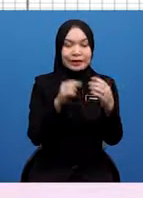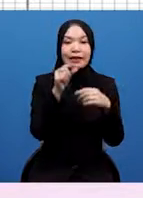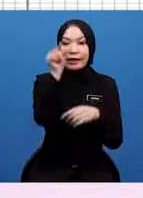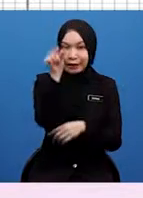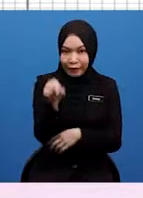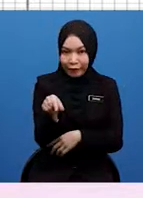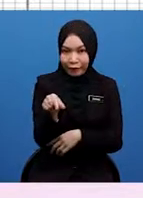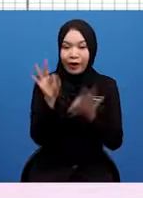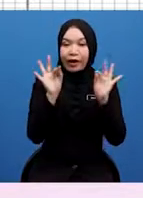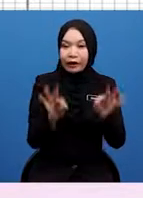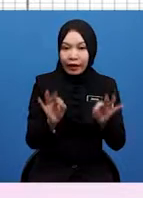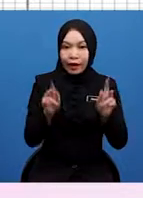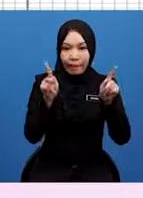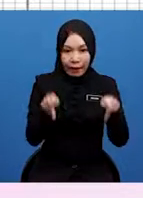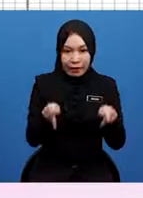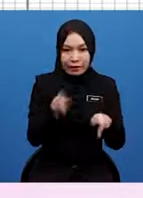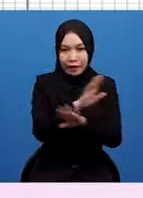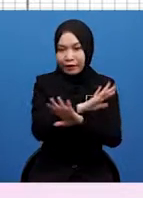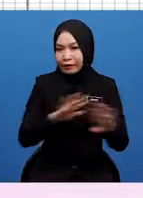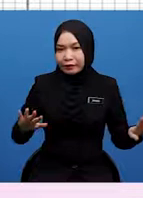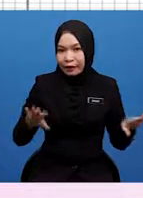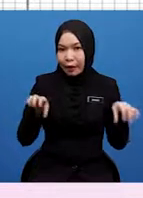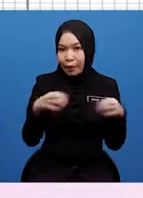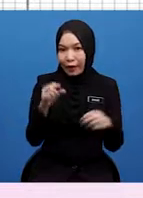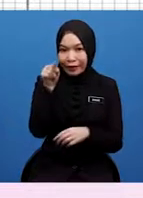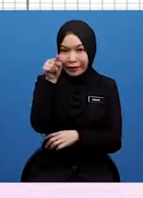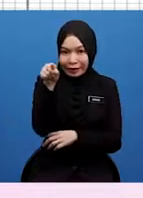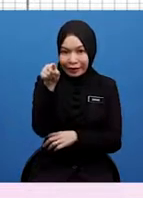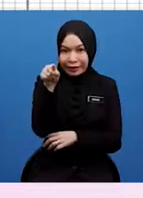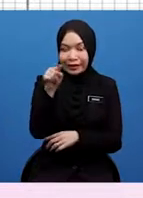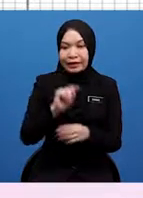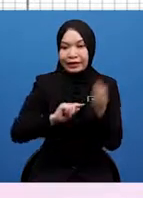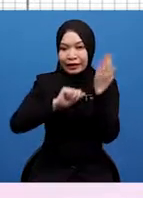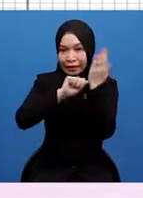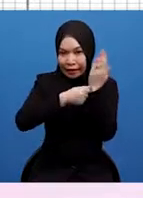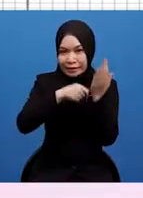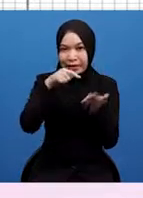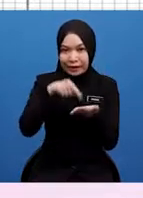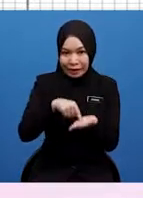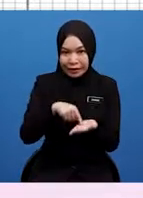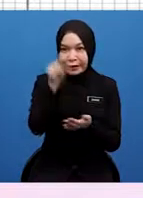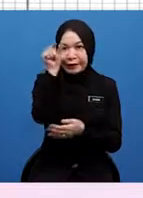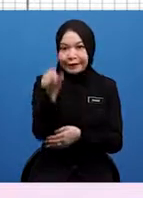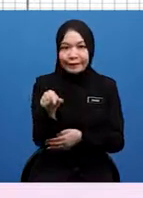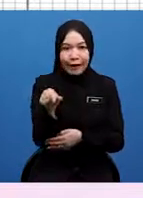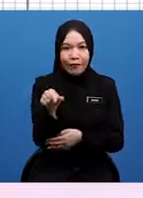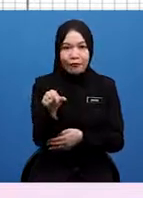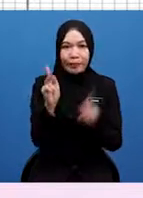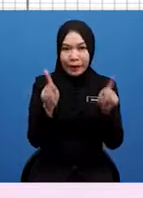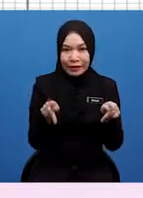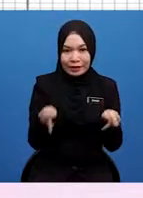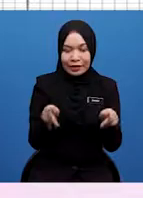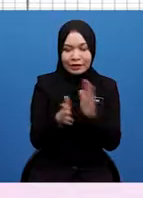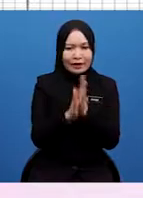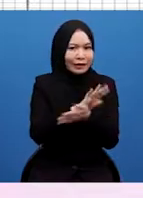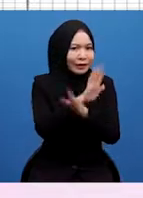Sekiranya pelajar tidak menandakan titik origin ini, graf pelajar akan dianggap tidak sempurna.